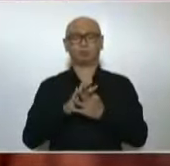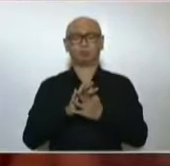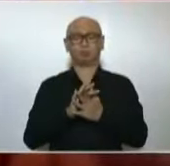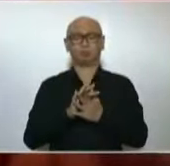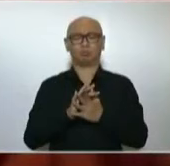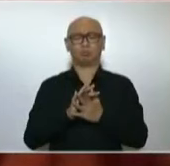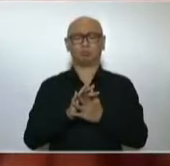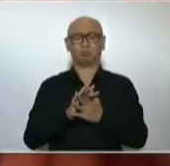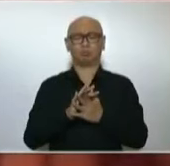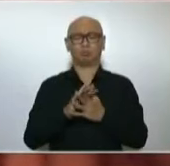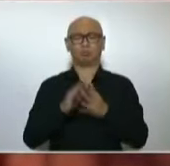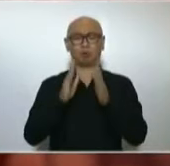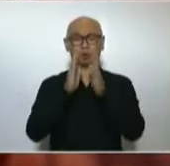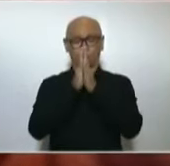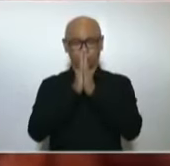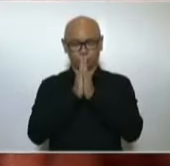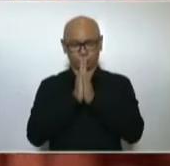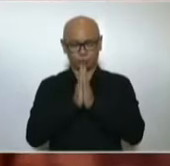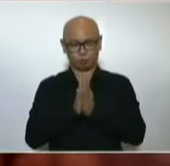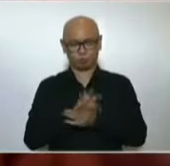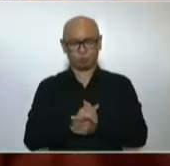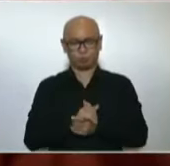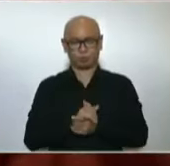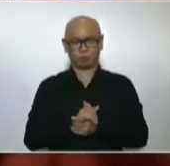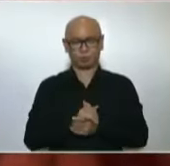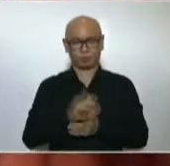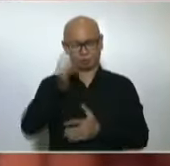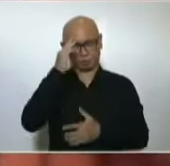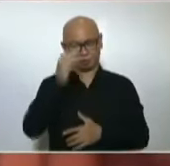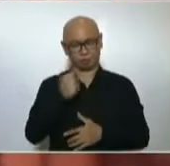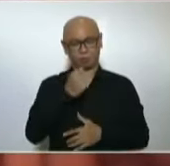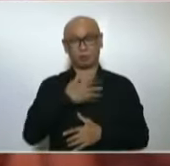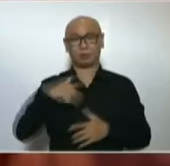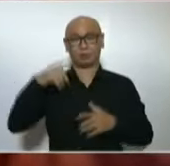Makmur asalamualaikum warahmatullahi wabarakatuh